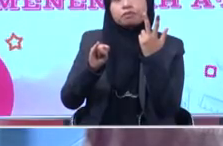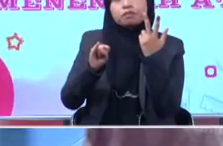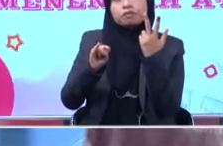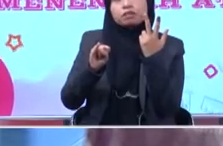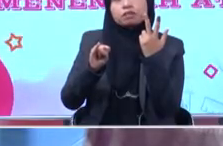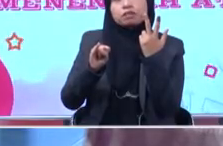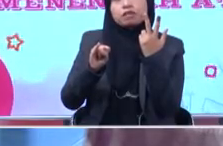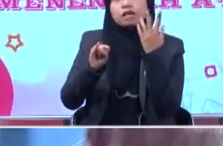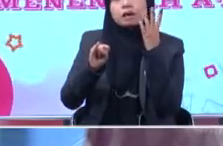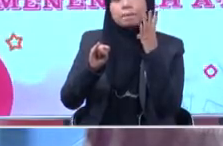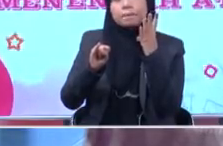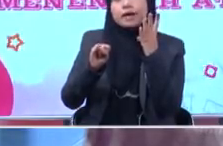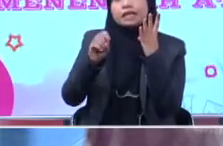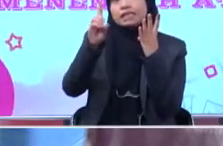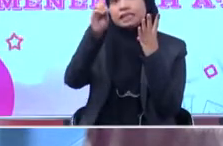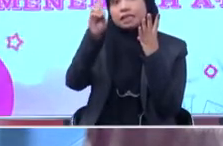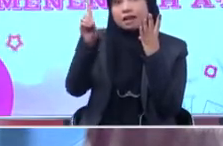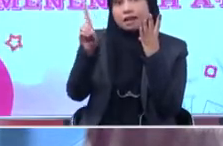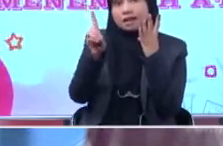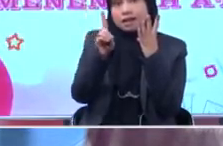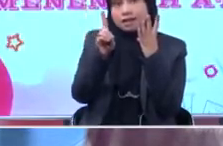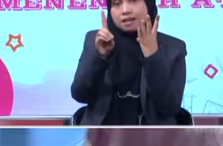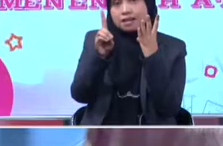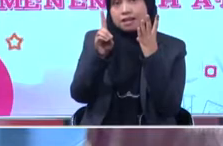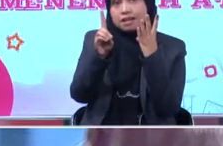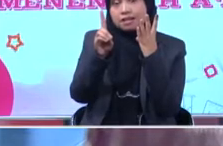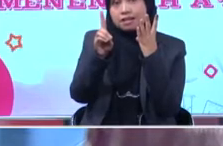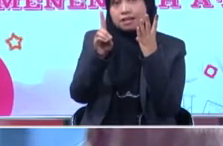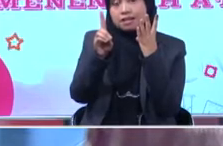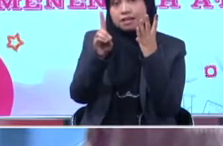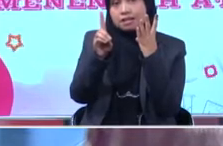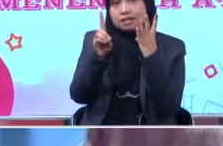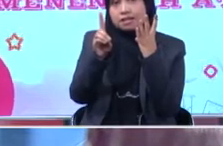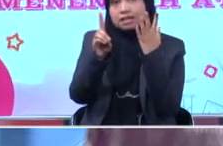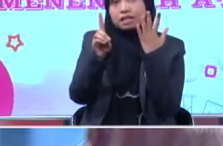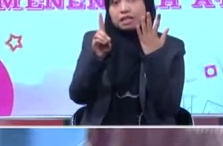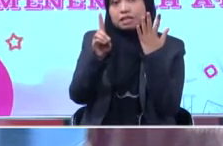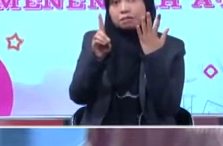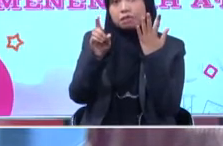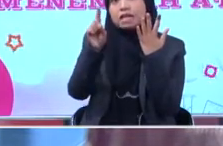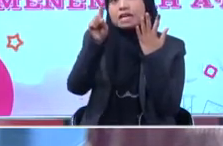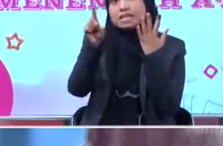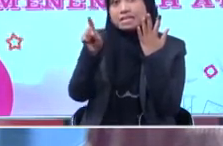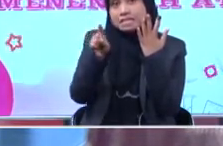hai day ndar Hai guys agar